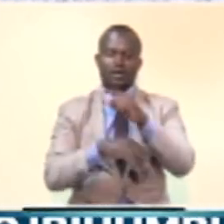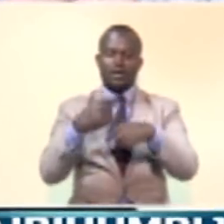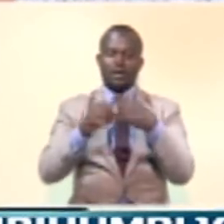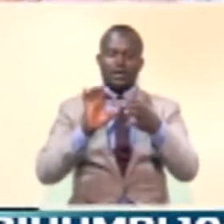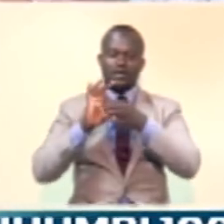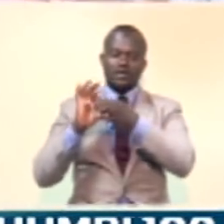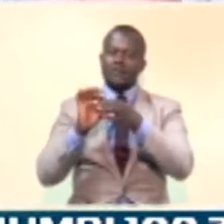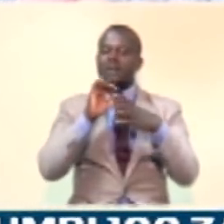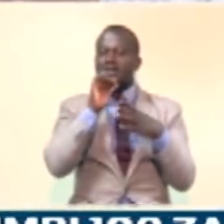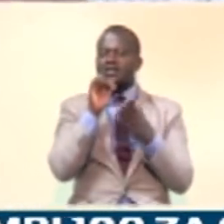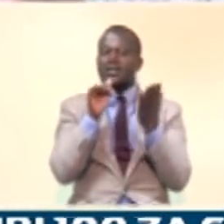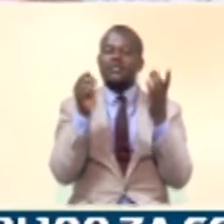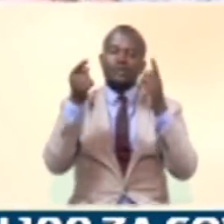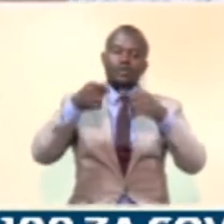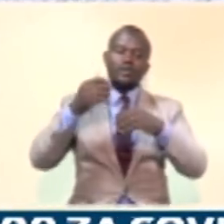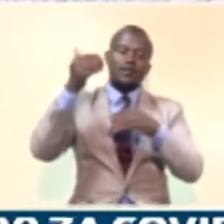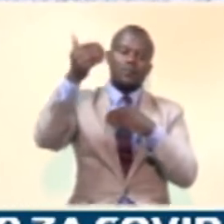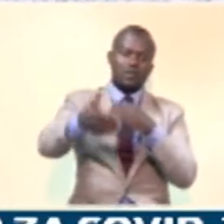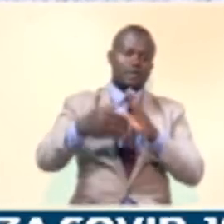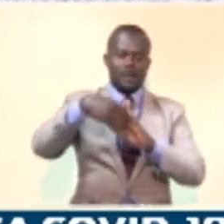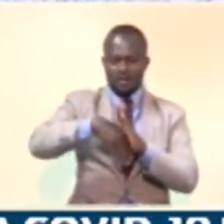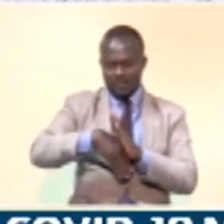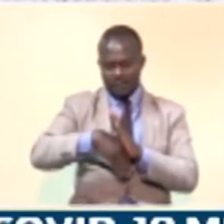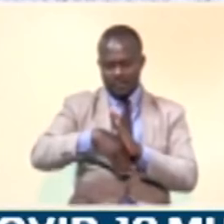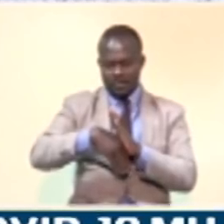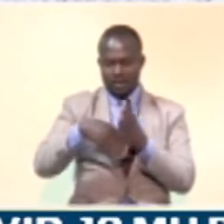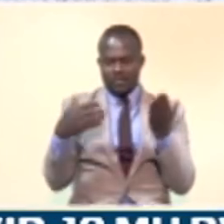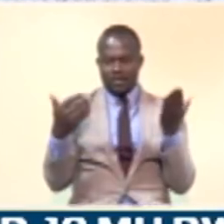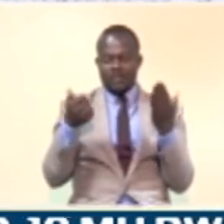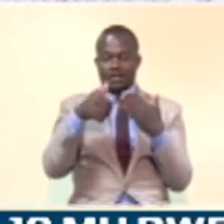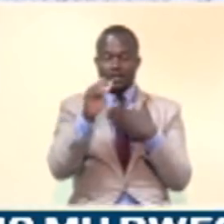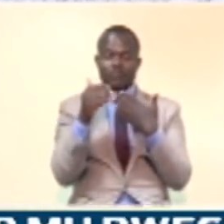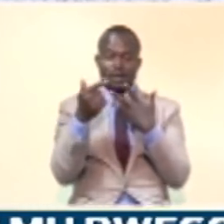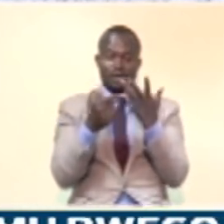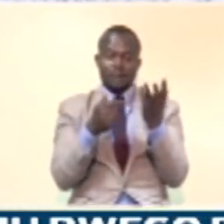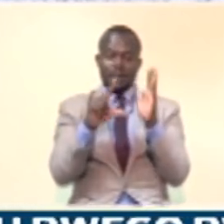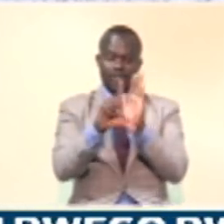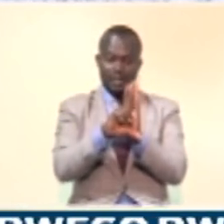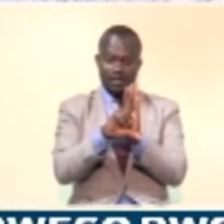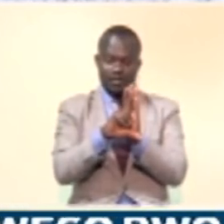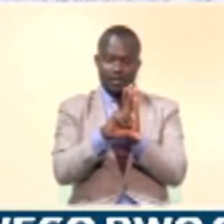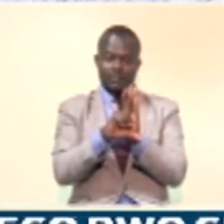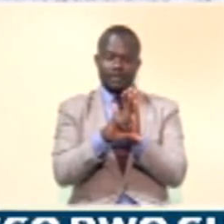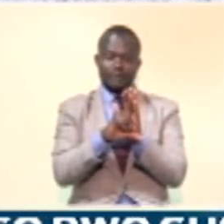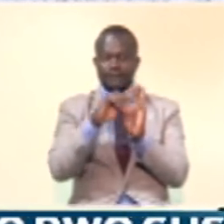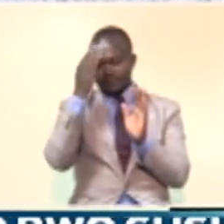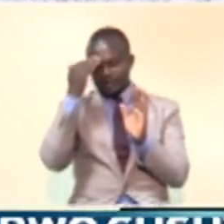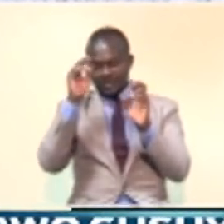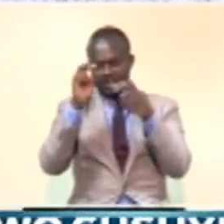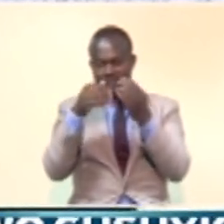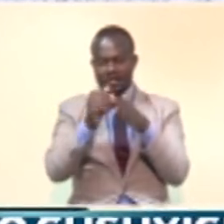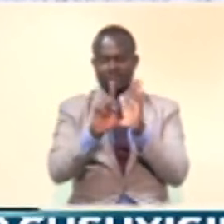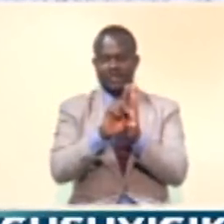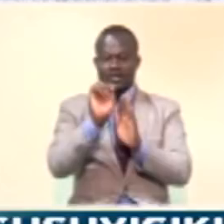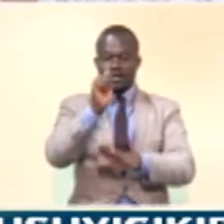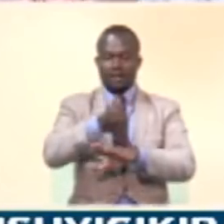kubana ntihazagire uza ukurikiraho ngo bisubize inyuma izo nkuta ziba ari iz'amategeko kugira ngo